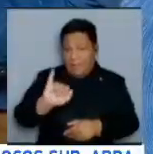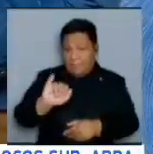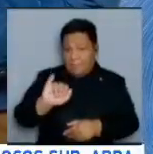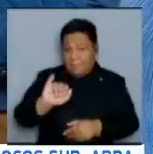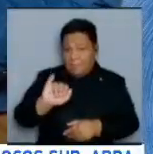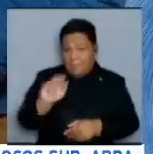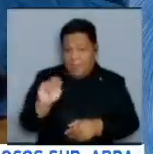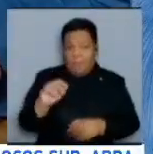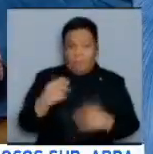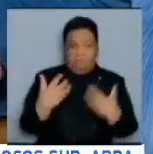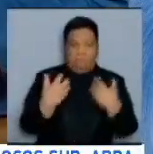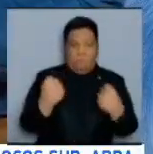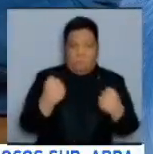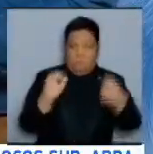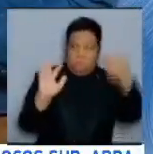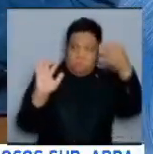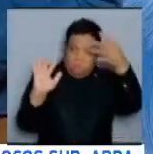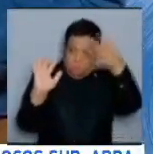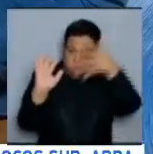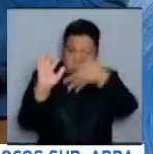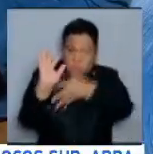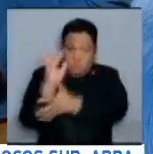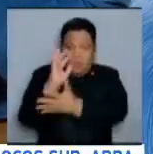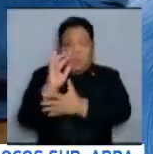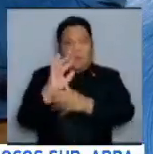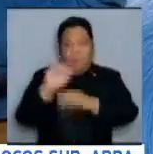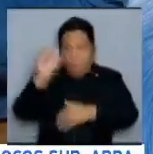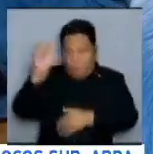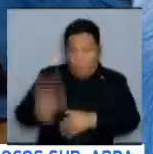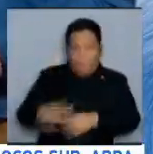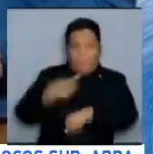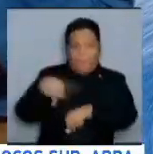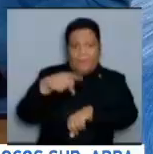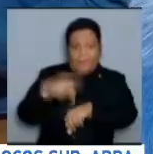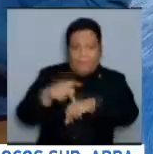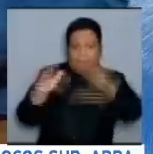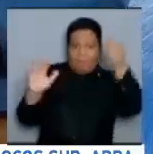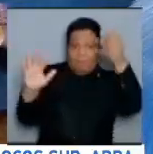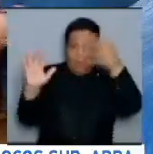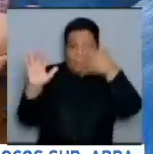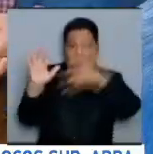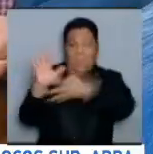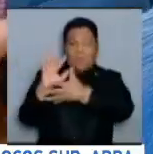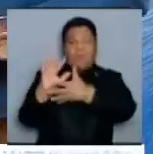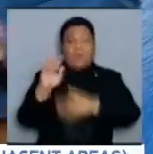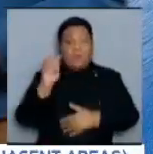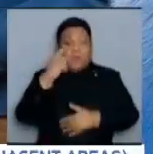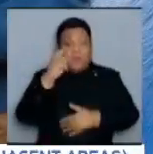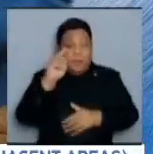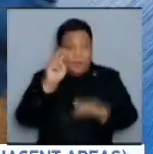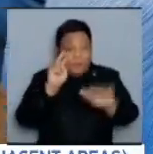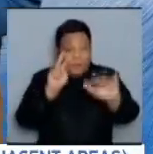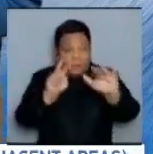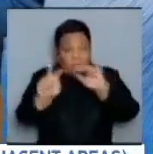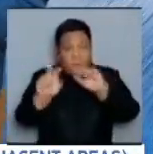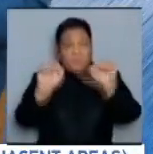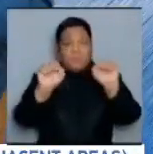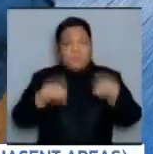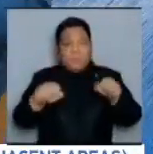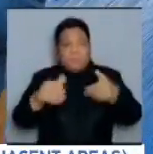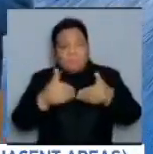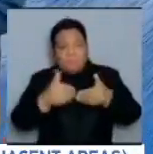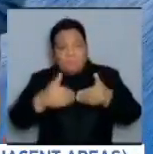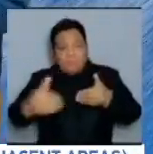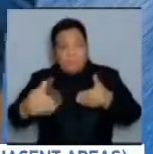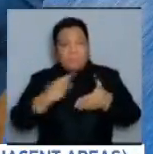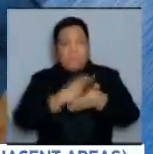sa wind forecast map, makikita natin na posibleng humina pansamantala itong hangin amihan sa mga susunod na araw. Pero makikita nyo, magkakaroon na